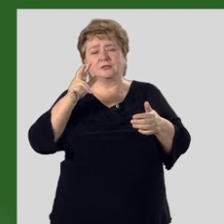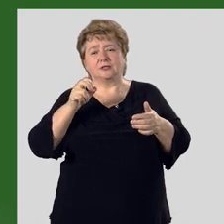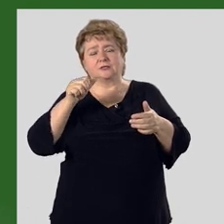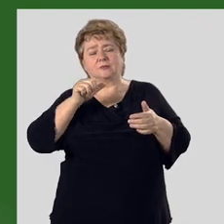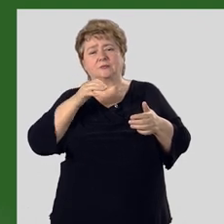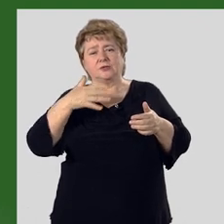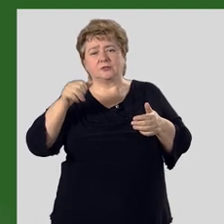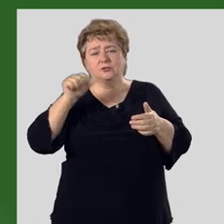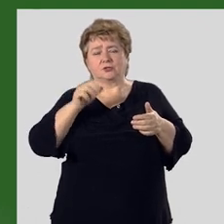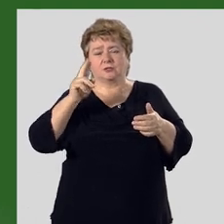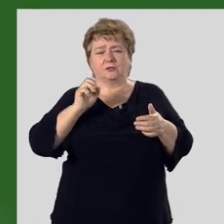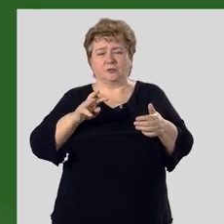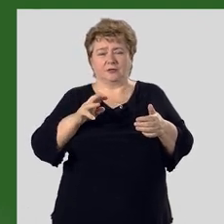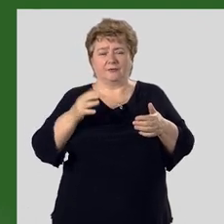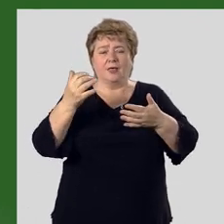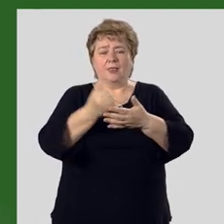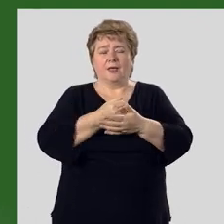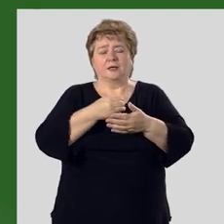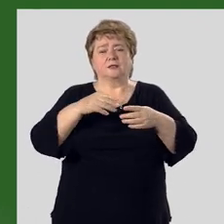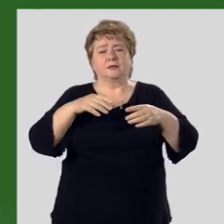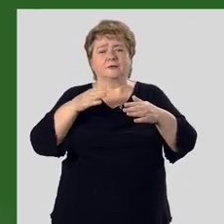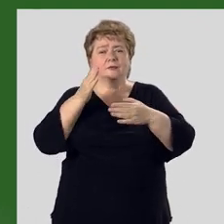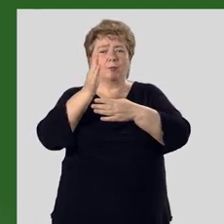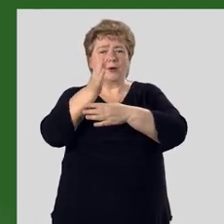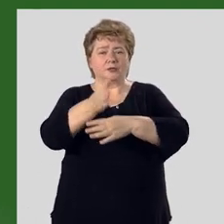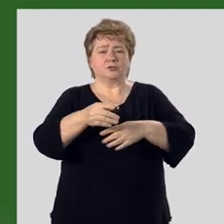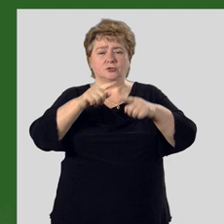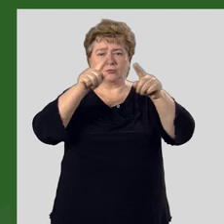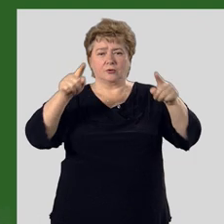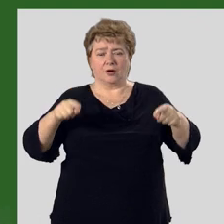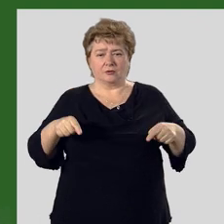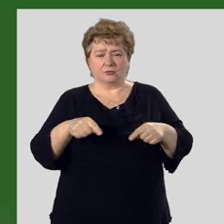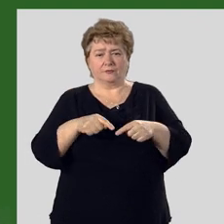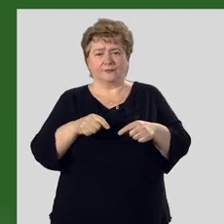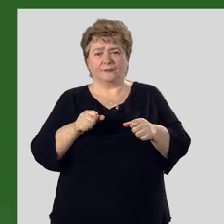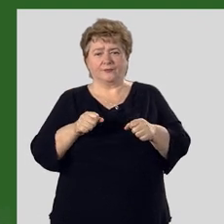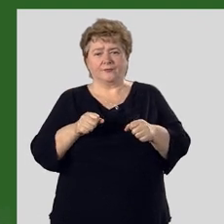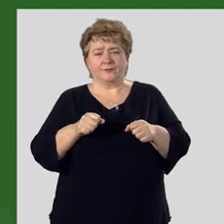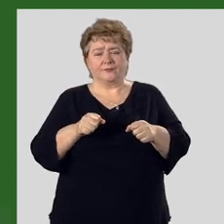6356 километров. Найдите политическую карту.